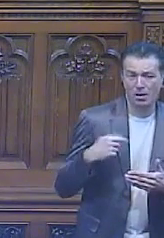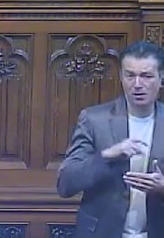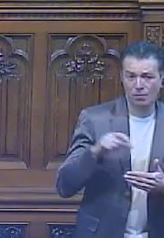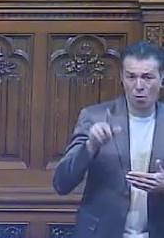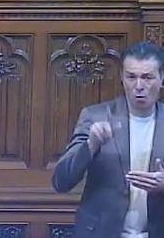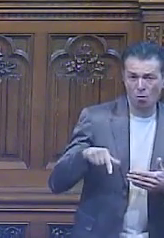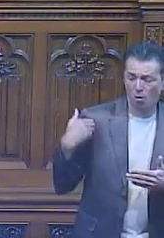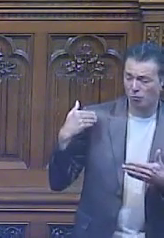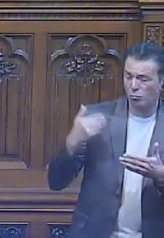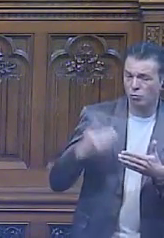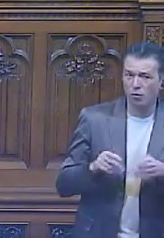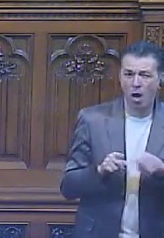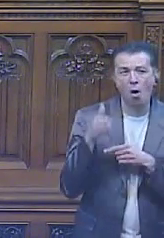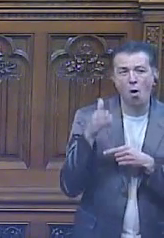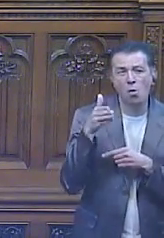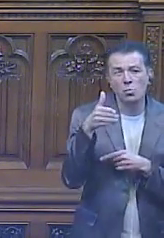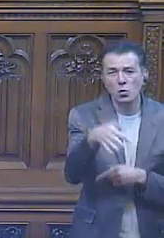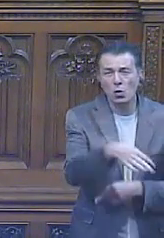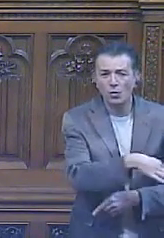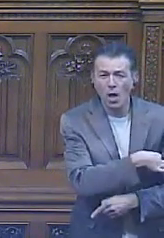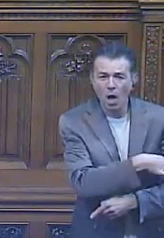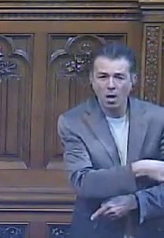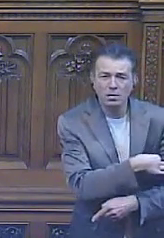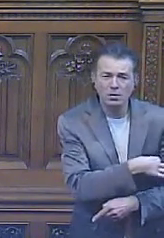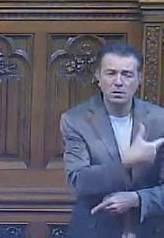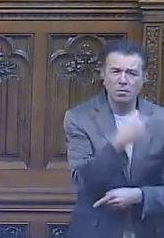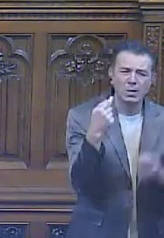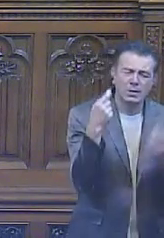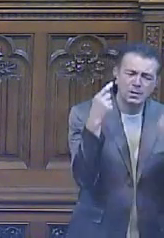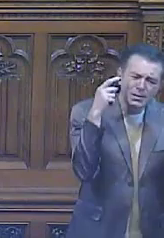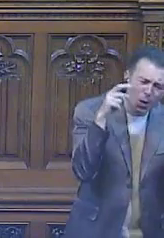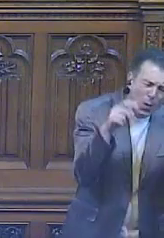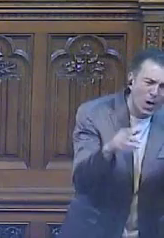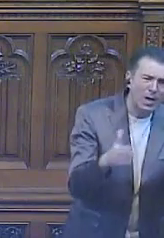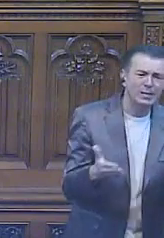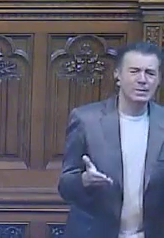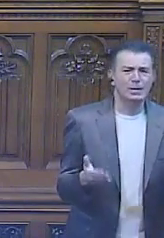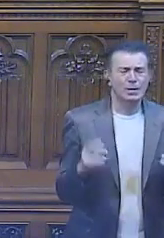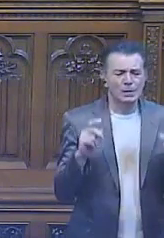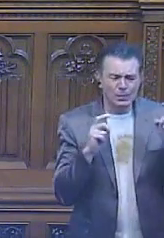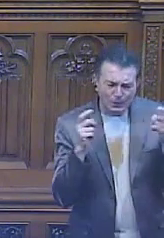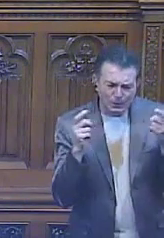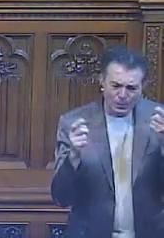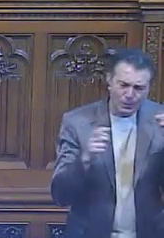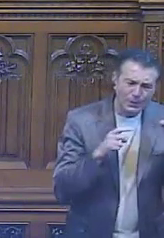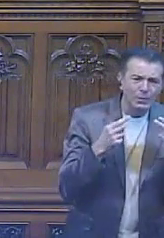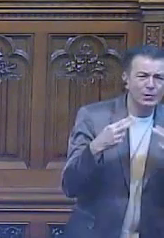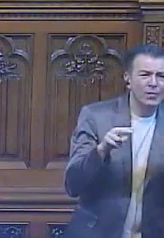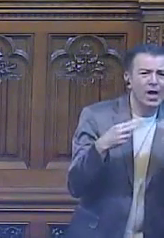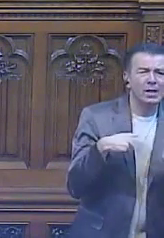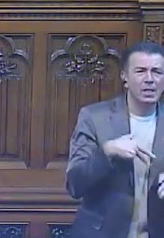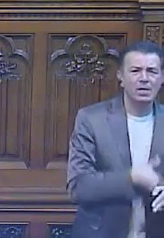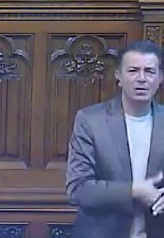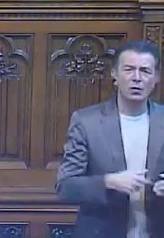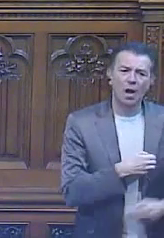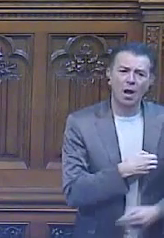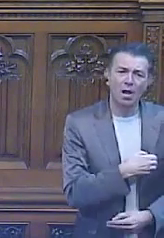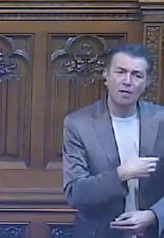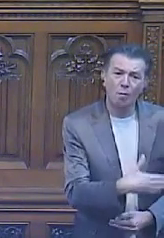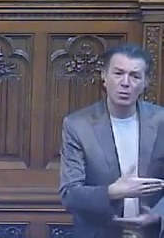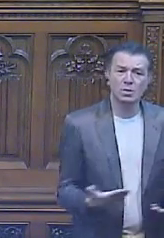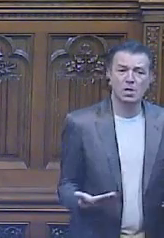Unbehagen, Zukunftsängste. Die Menschen machen sich Sorgen. Wie geht es weiter mit dem sozialen Wohlstand,